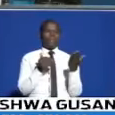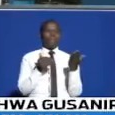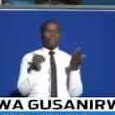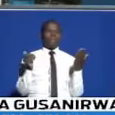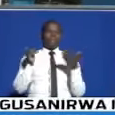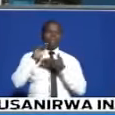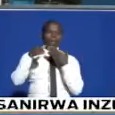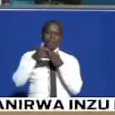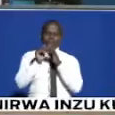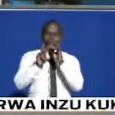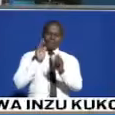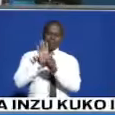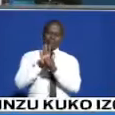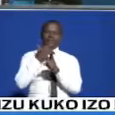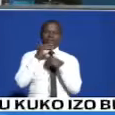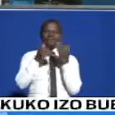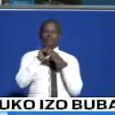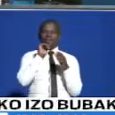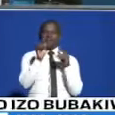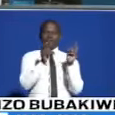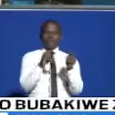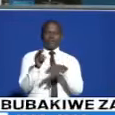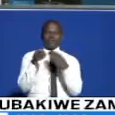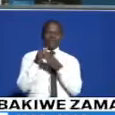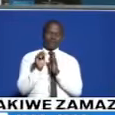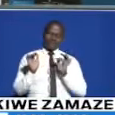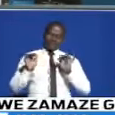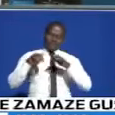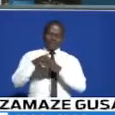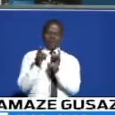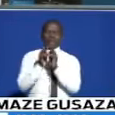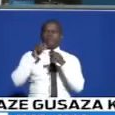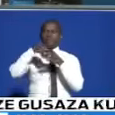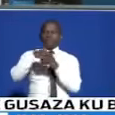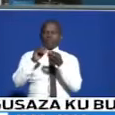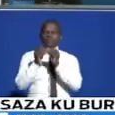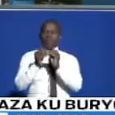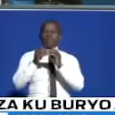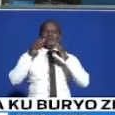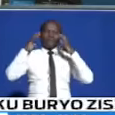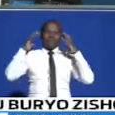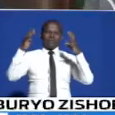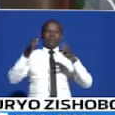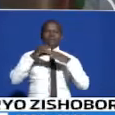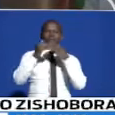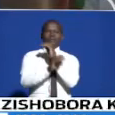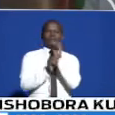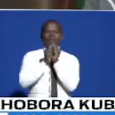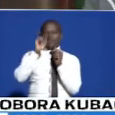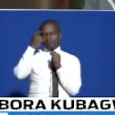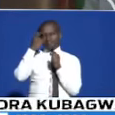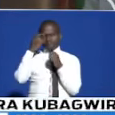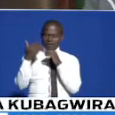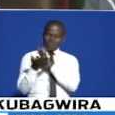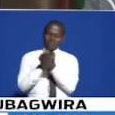Ubwitabire benshi bavuga ko bitari bisanzwe ko iyi nama yitabirwa n'umubare munini w'abakuru b'igihugu na za guverinoma. Amaze guhabwa